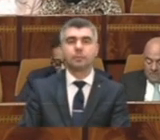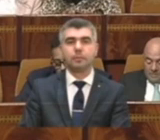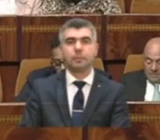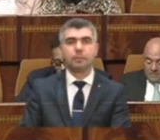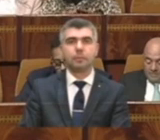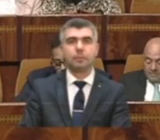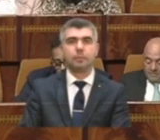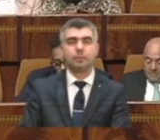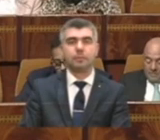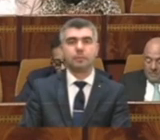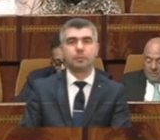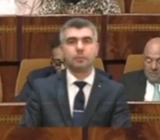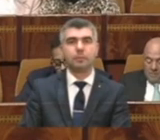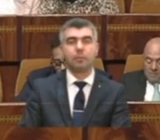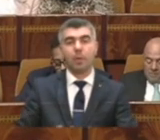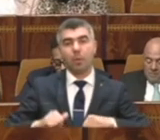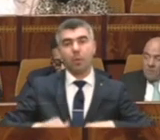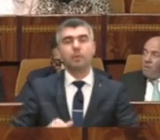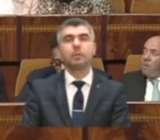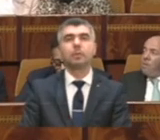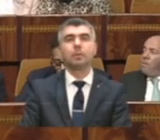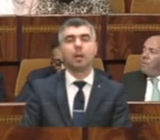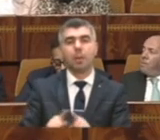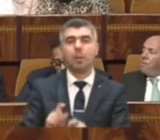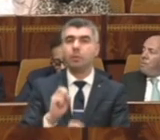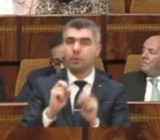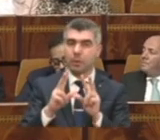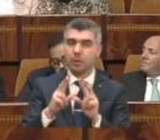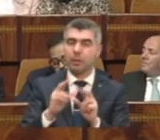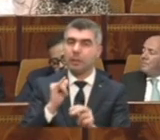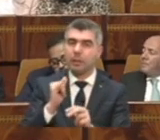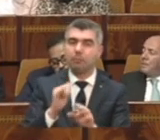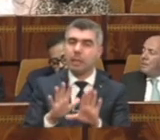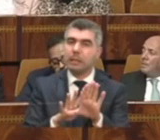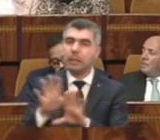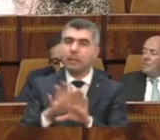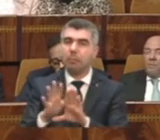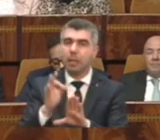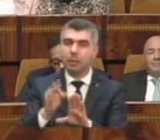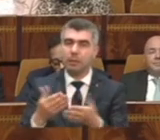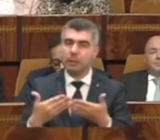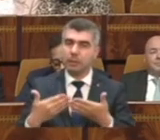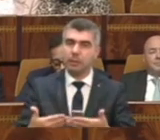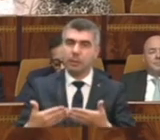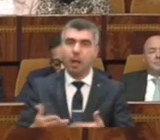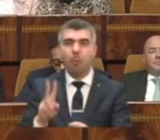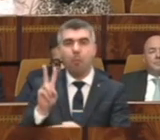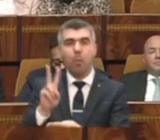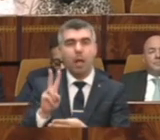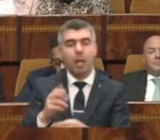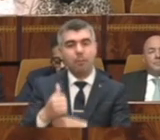النائبة. سيد الوزير، لنا فيكم كامل الثقة لتدبير هذه المرحلة، مرحلة التخييم لهذه